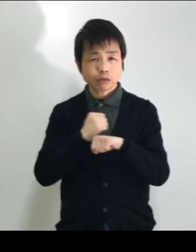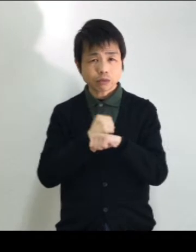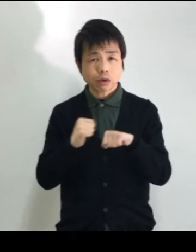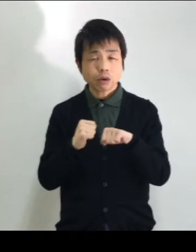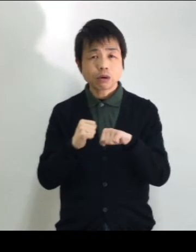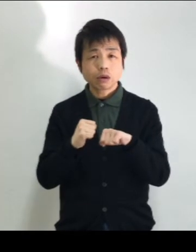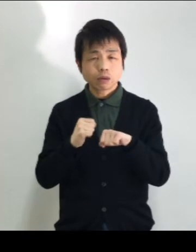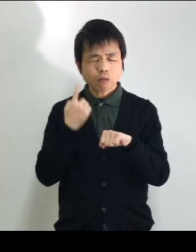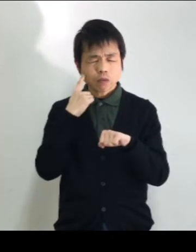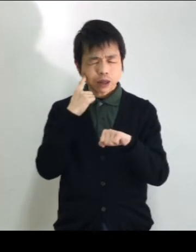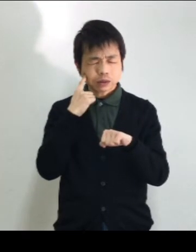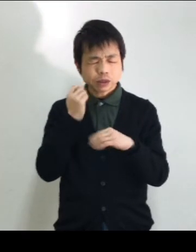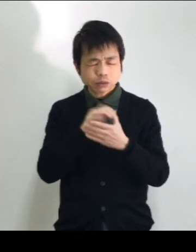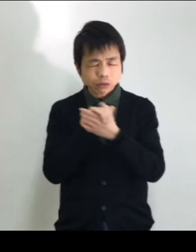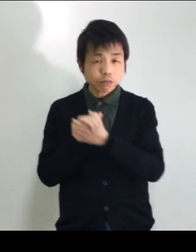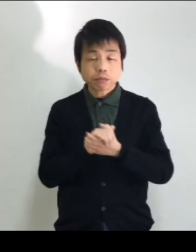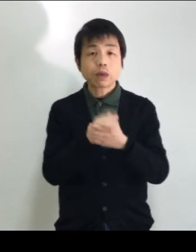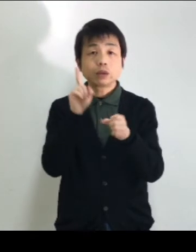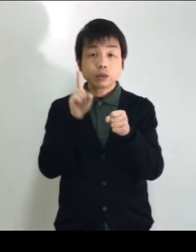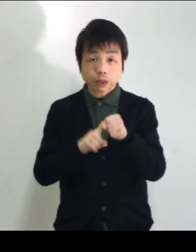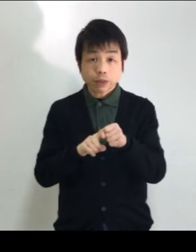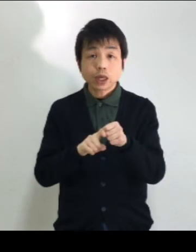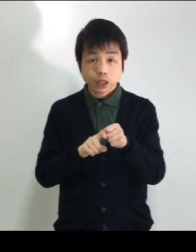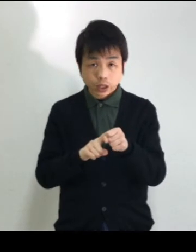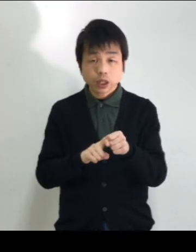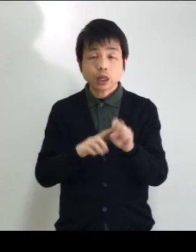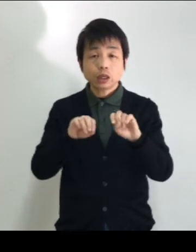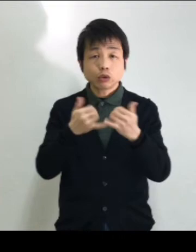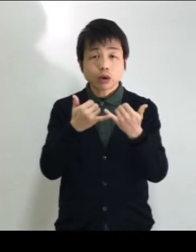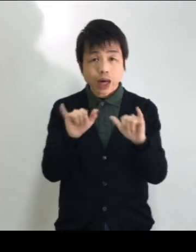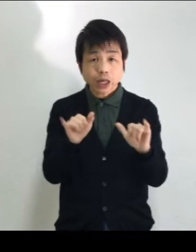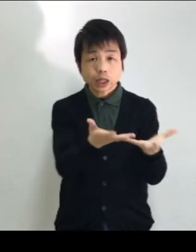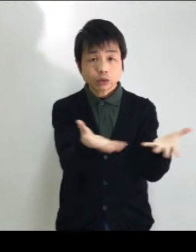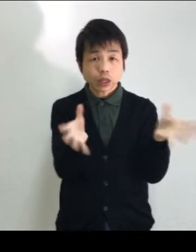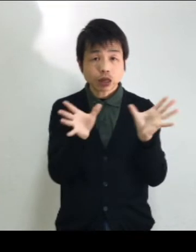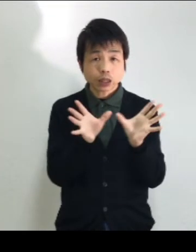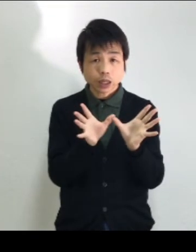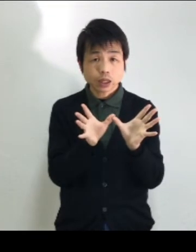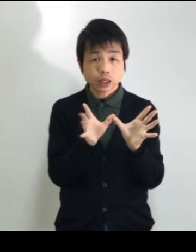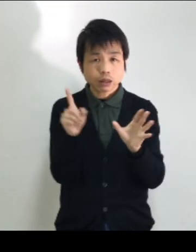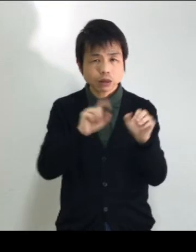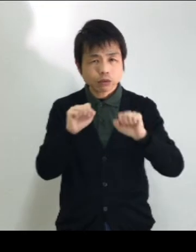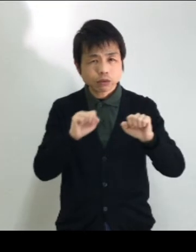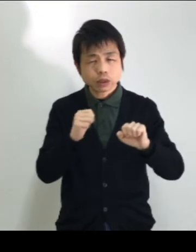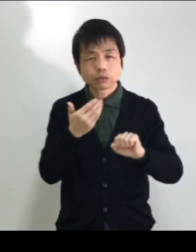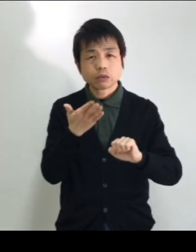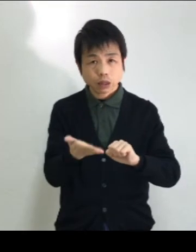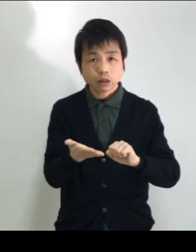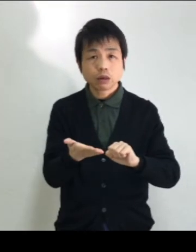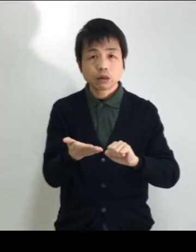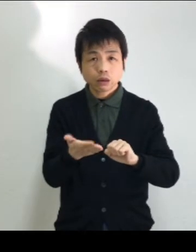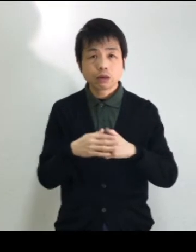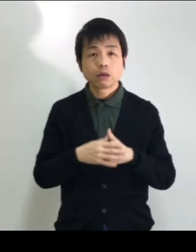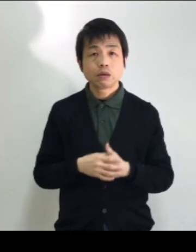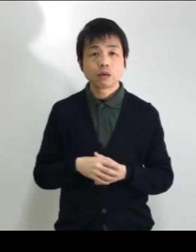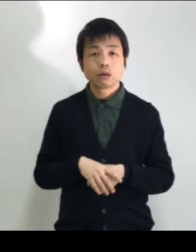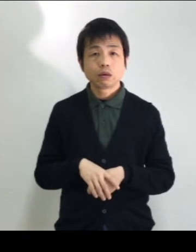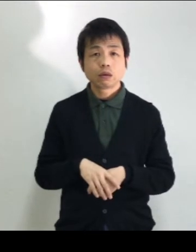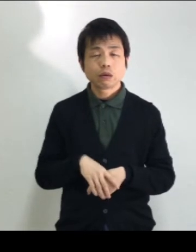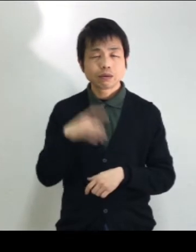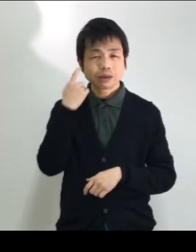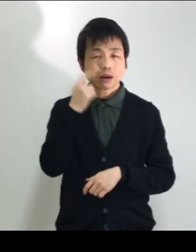仲間のために、一体障害者団体は何を行っているのかっていうところを一